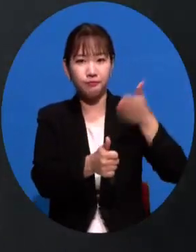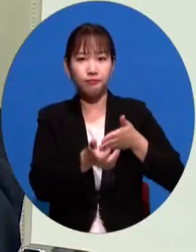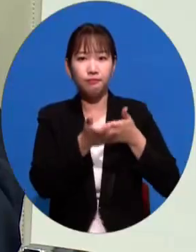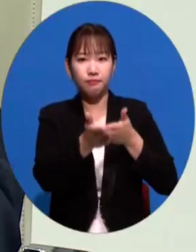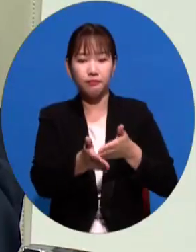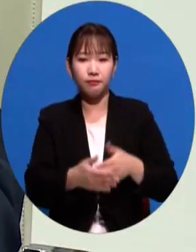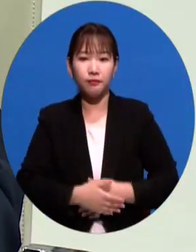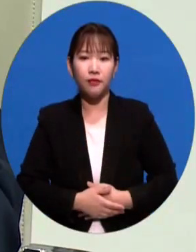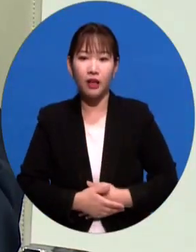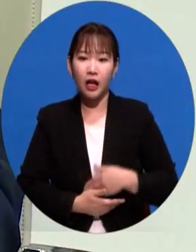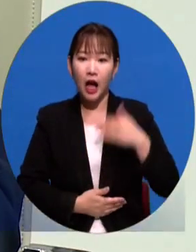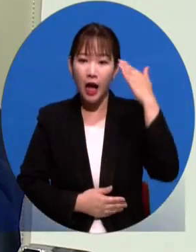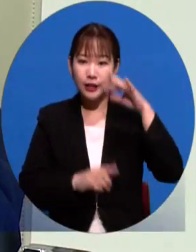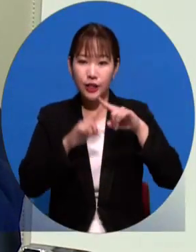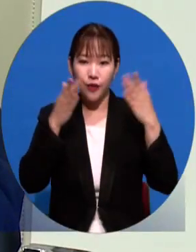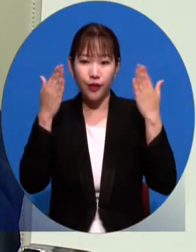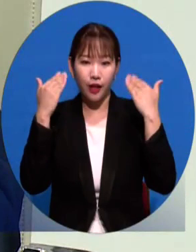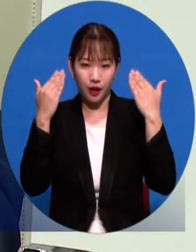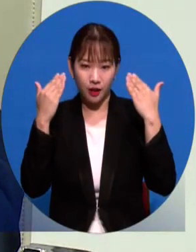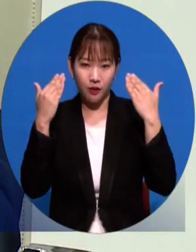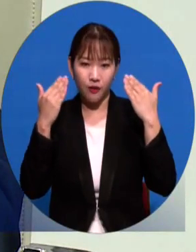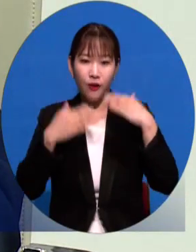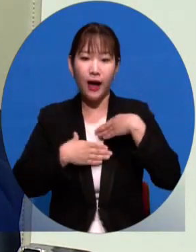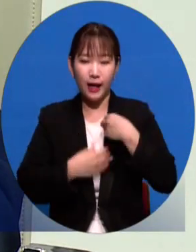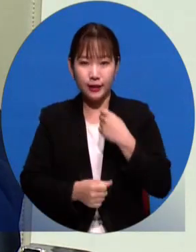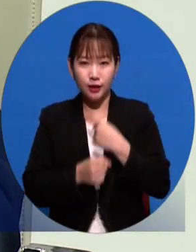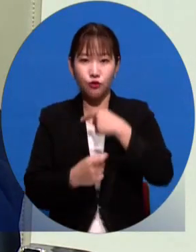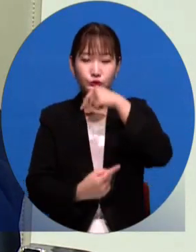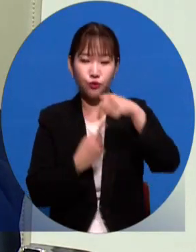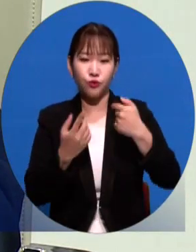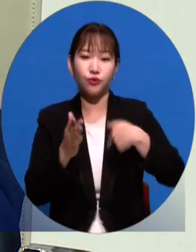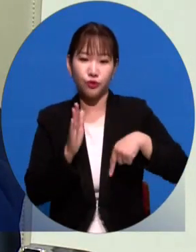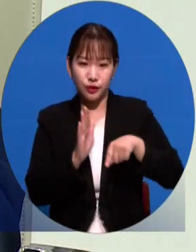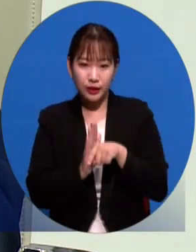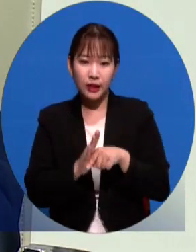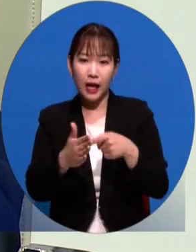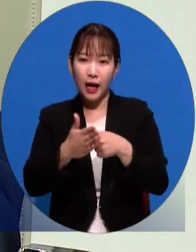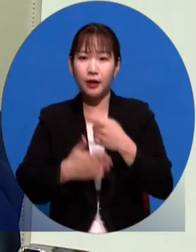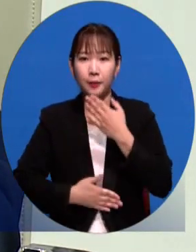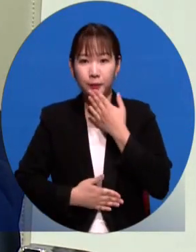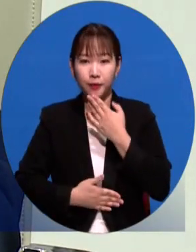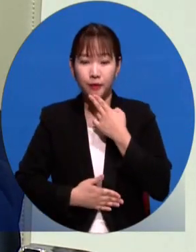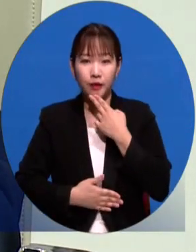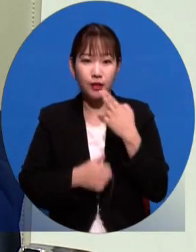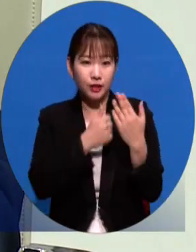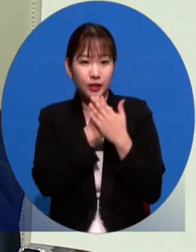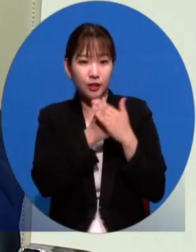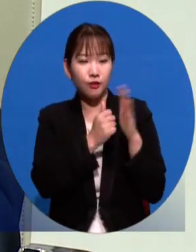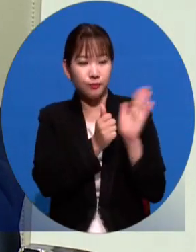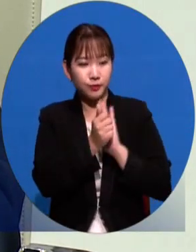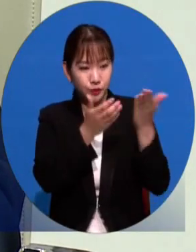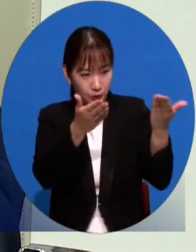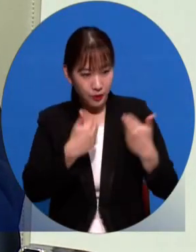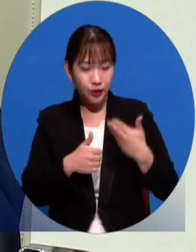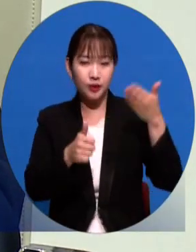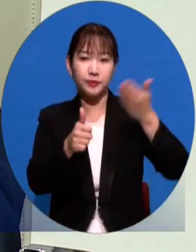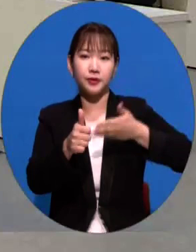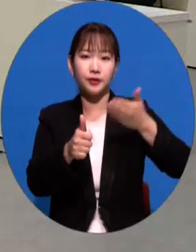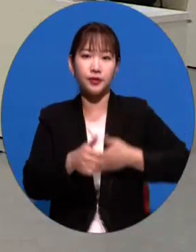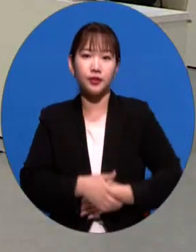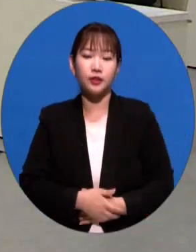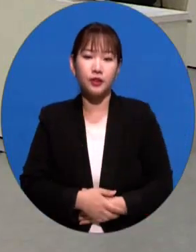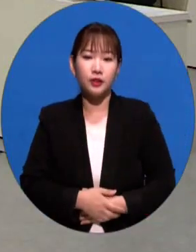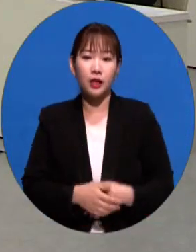요구했습니다. 한국에너지공과대학교가 안정적으로 운영될 수 있도록 아낌없는 지원과 배려를 부탁을